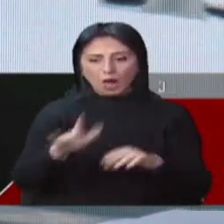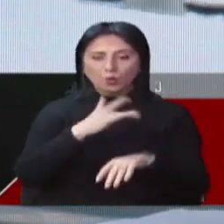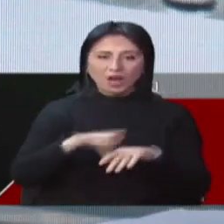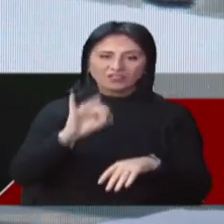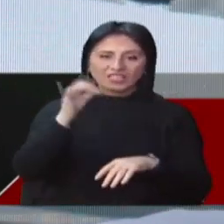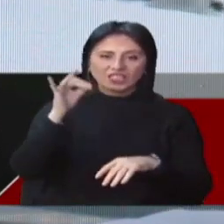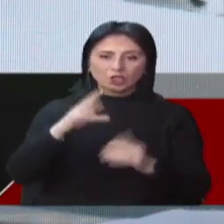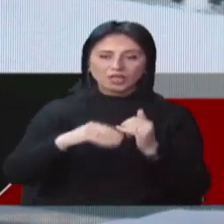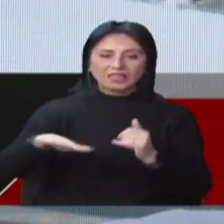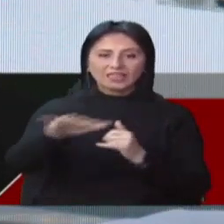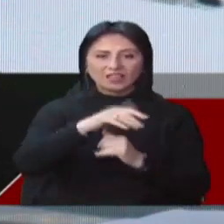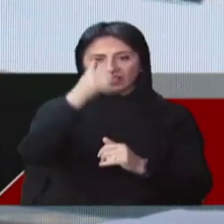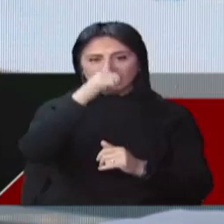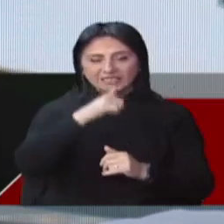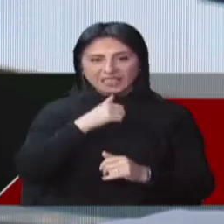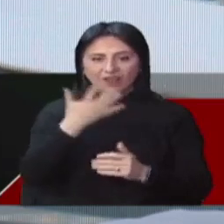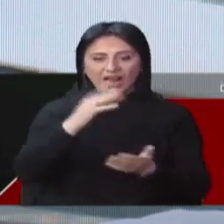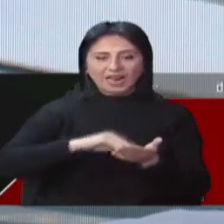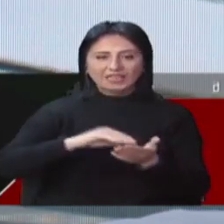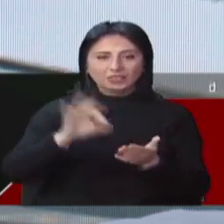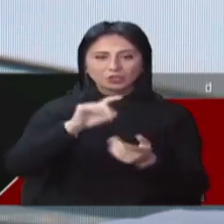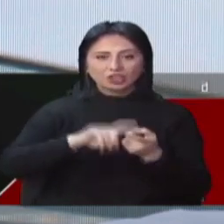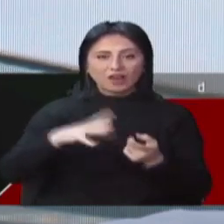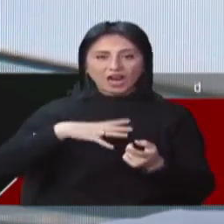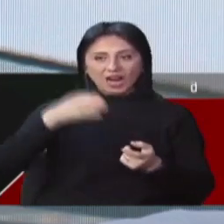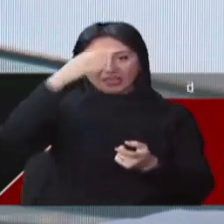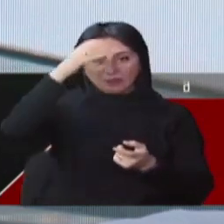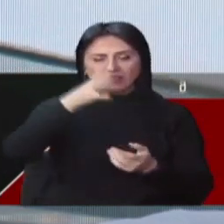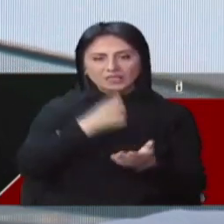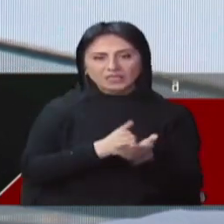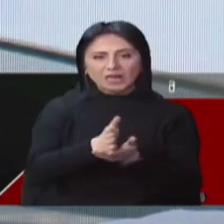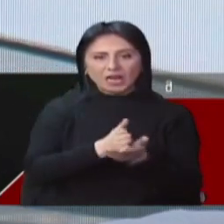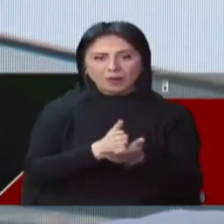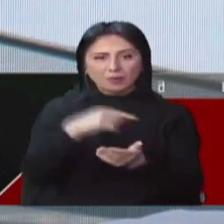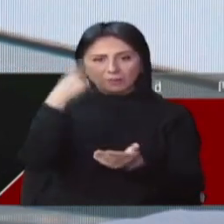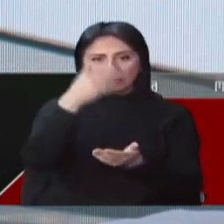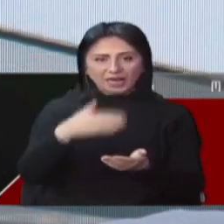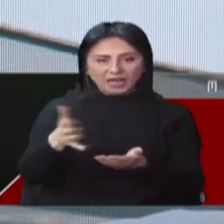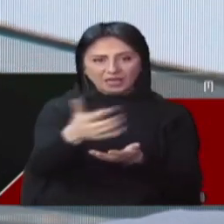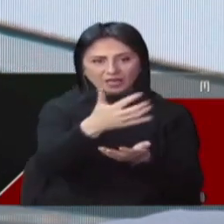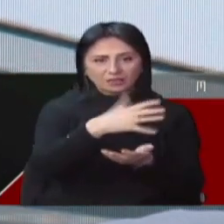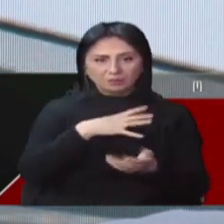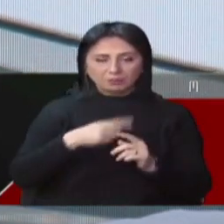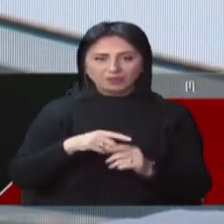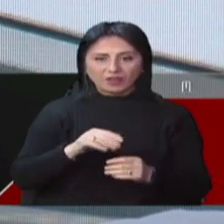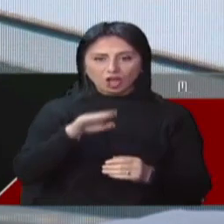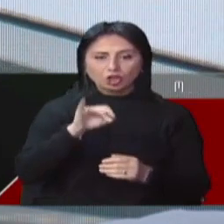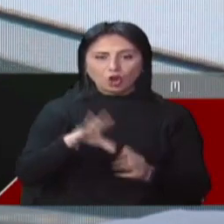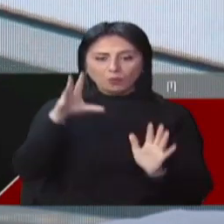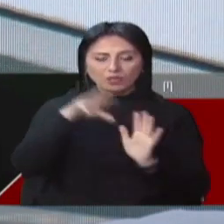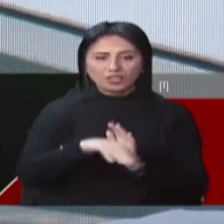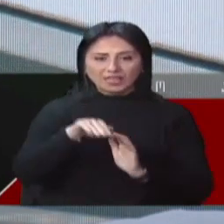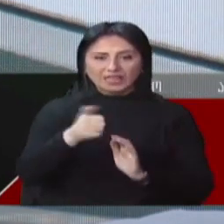განადგურებული ისტორიული ტერიტორიების, ძეგლების თუ ხელნაწერების შესახებ ქართველი მეცნიერი წლების განმავლობაში პირადად იძიებდა. მრავალტომეულში